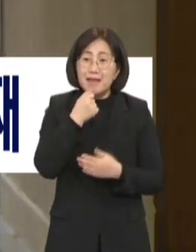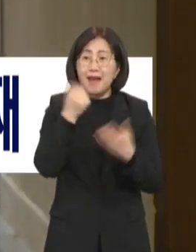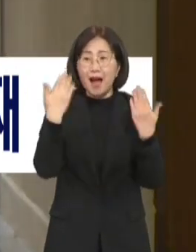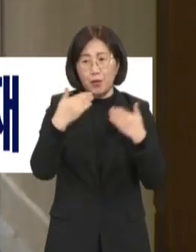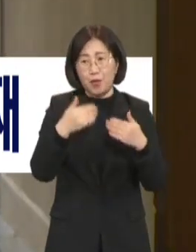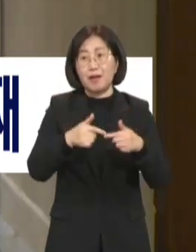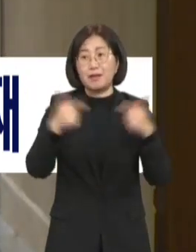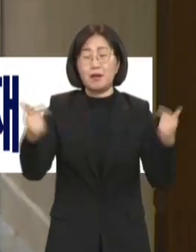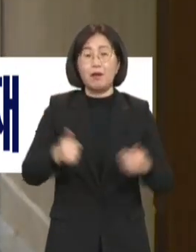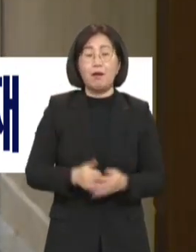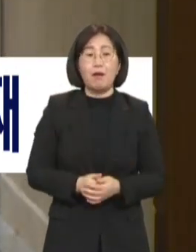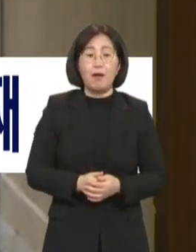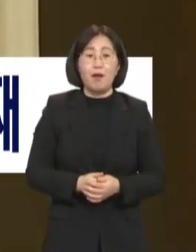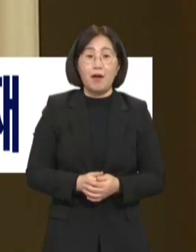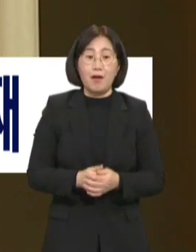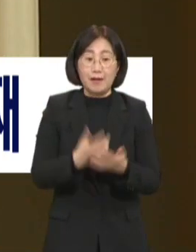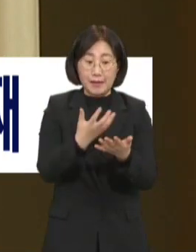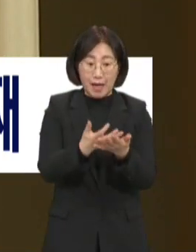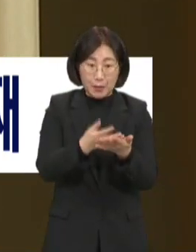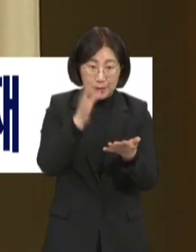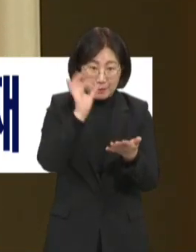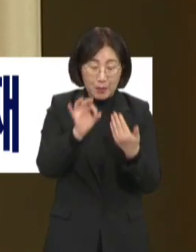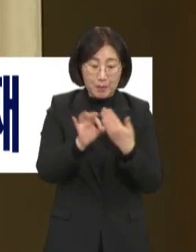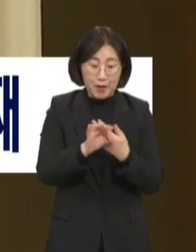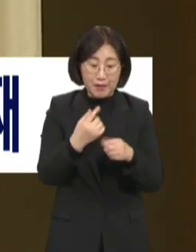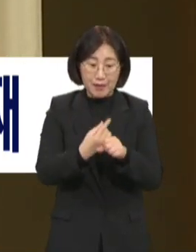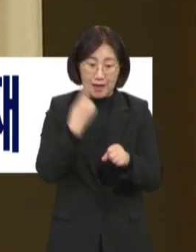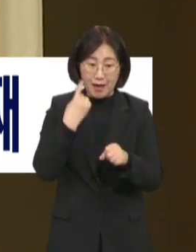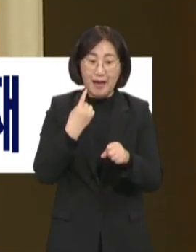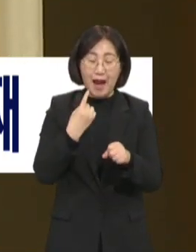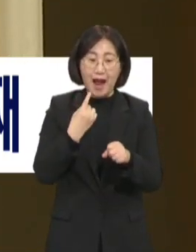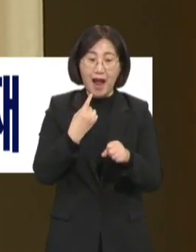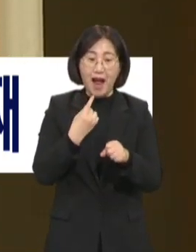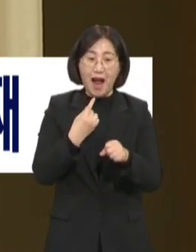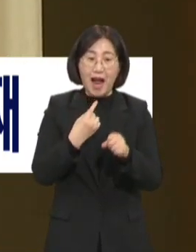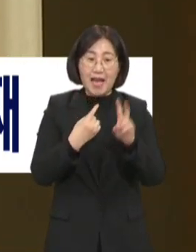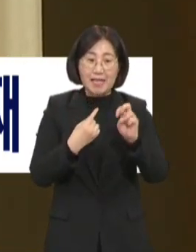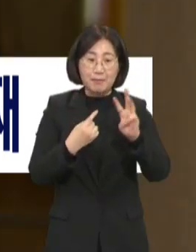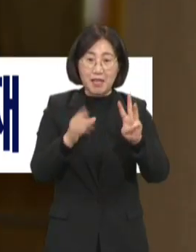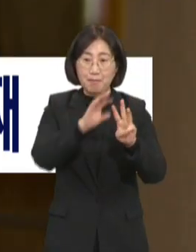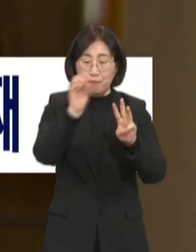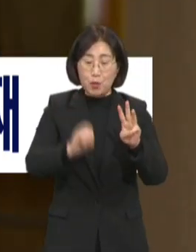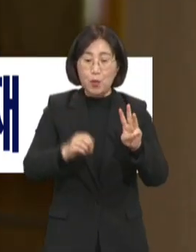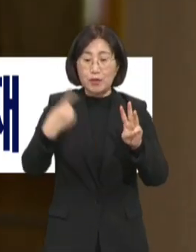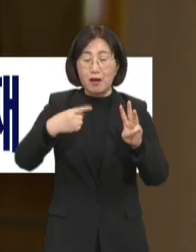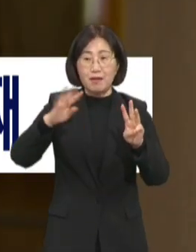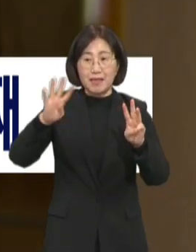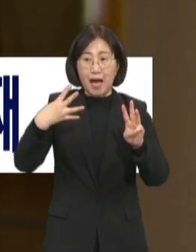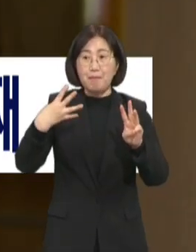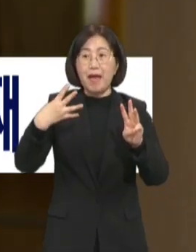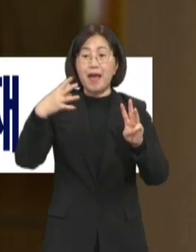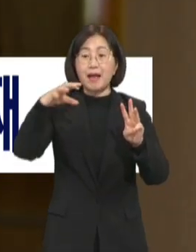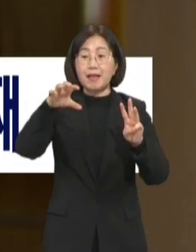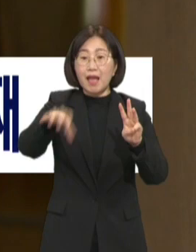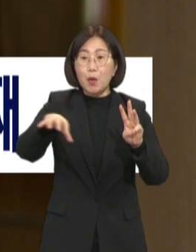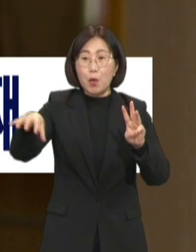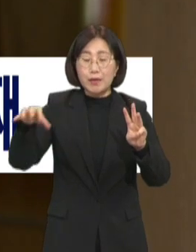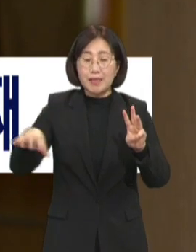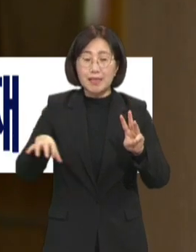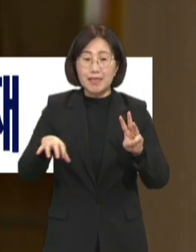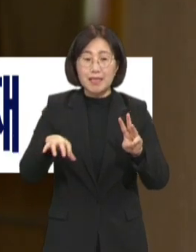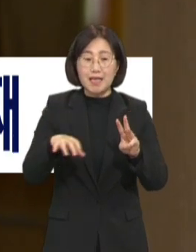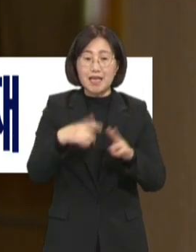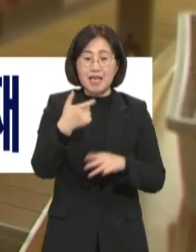교육부와 한국 교육 개발원 자료에 따르면 지난해 전국 초등학교의 23% 144 곳이 전교생